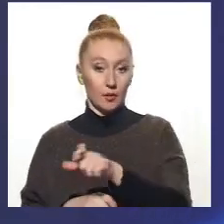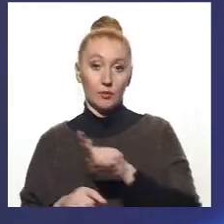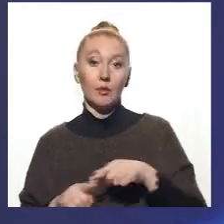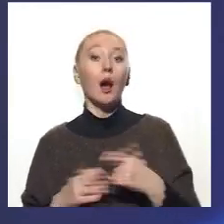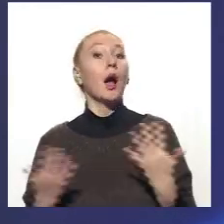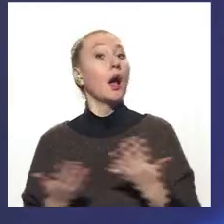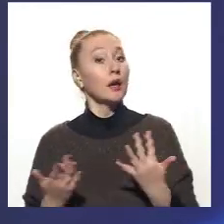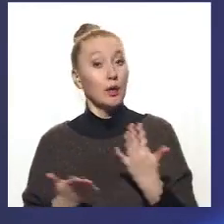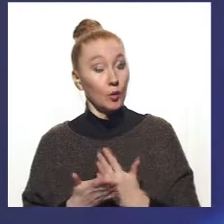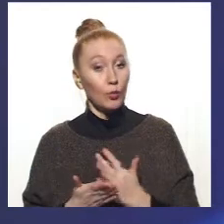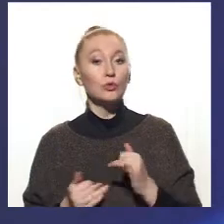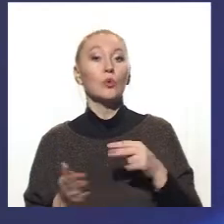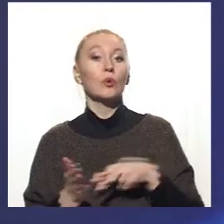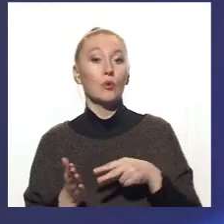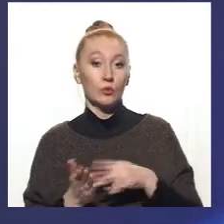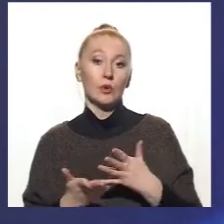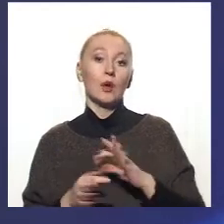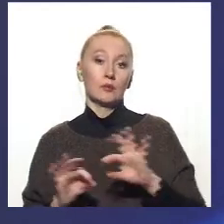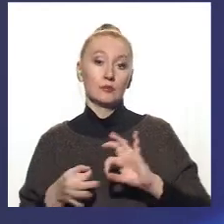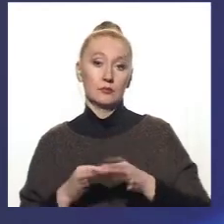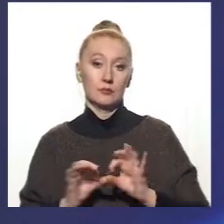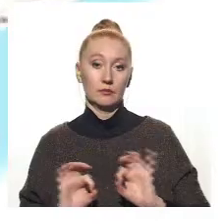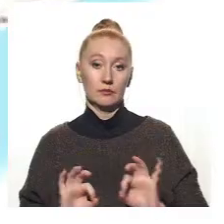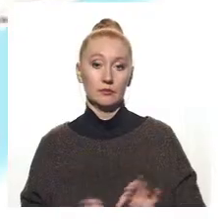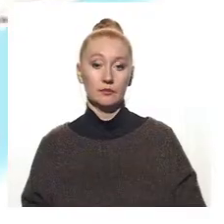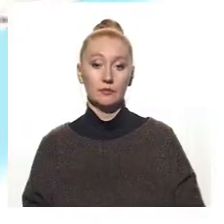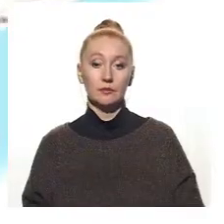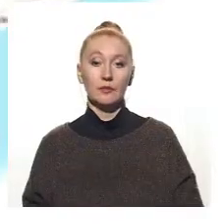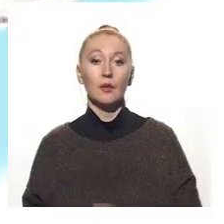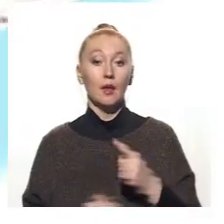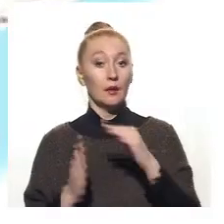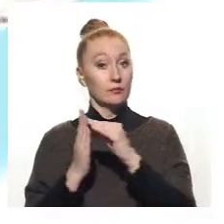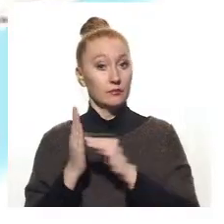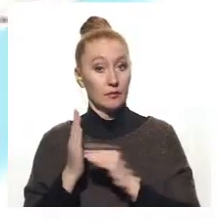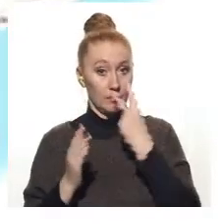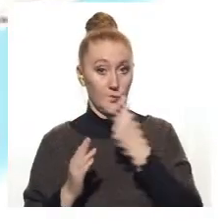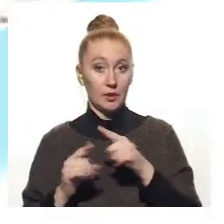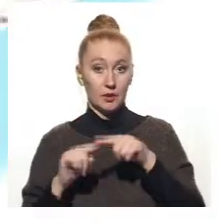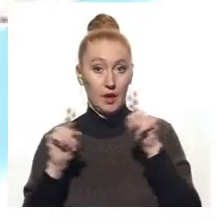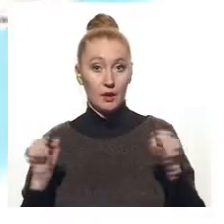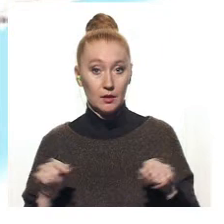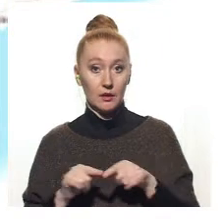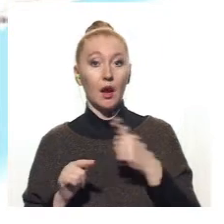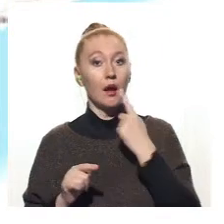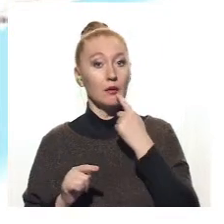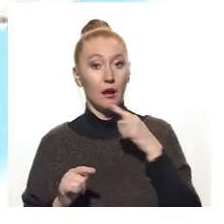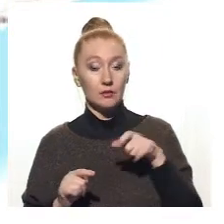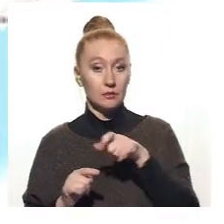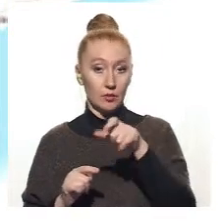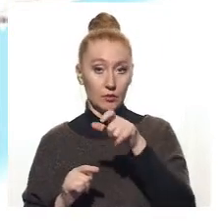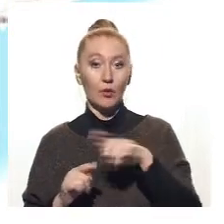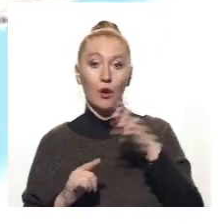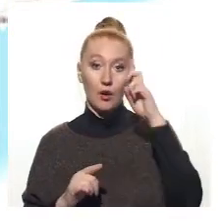передусім і скільки це коштуватиме – далі у сюжеті. Перелік ви бачите зараз на екрані. Червоним виділені ділянки